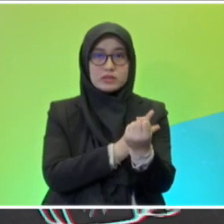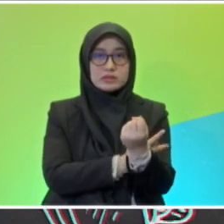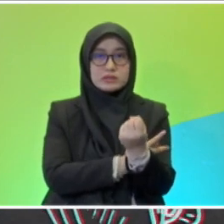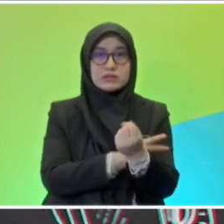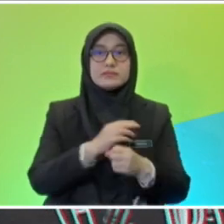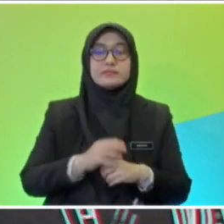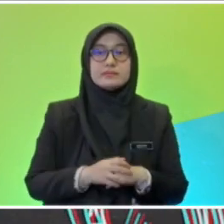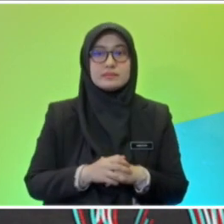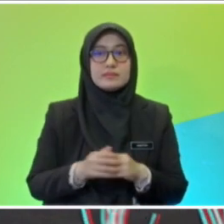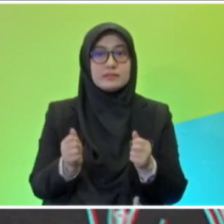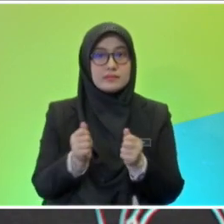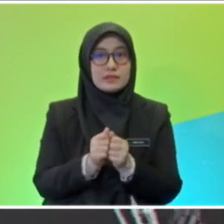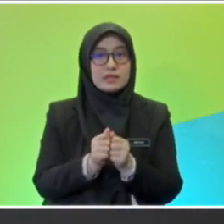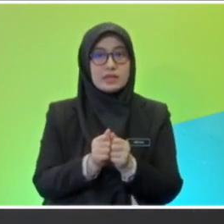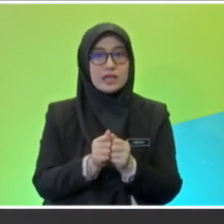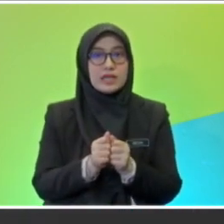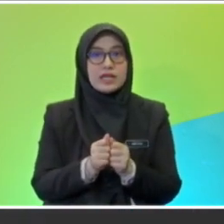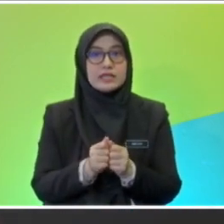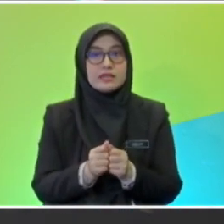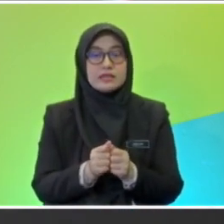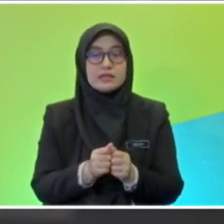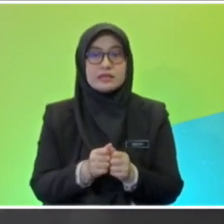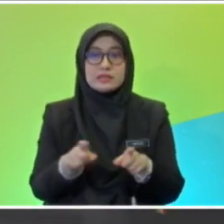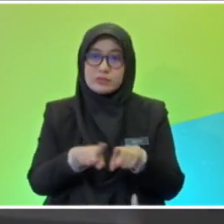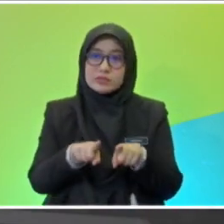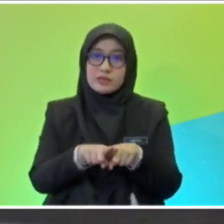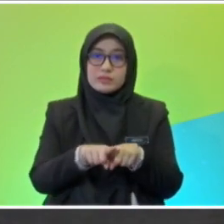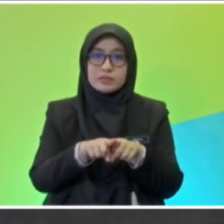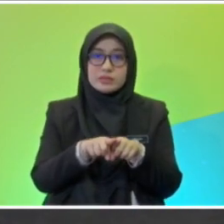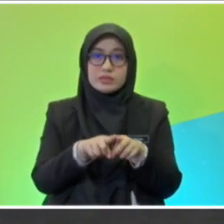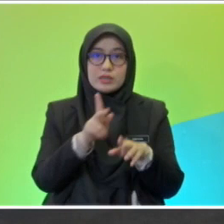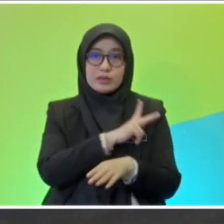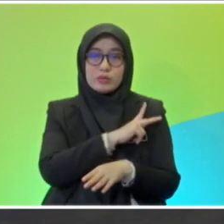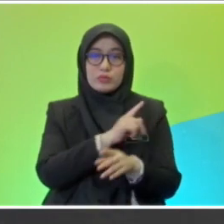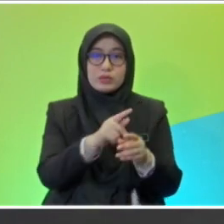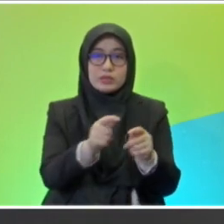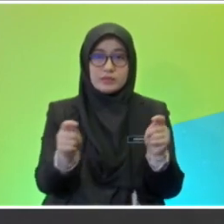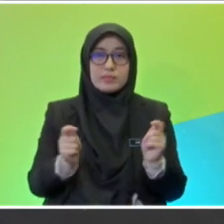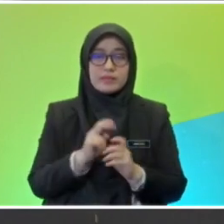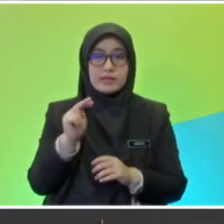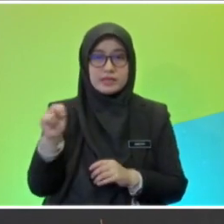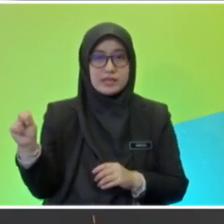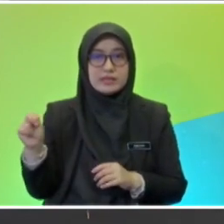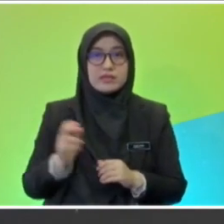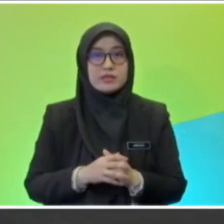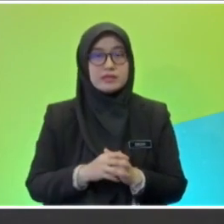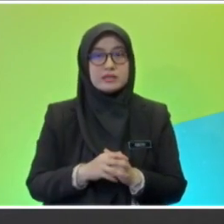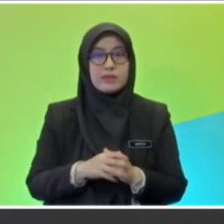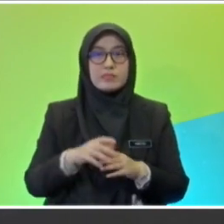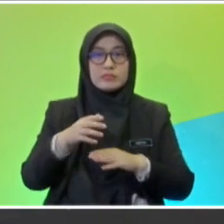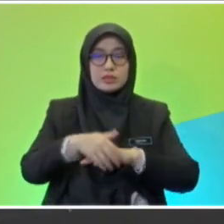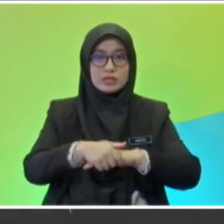menyeberangi pembesar tempatten Datuk klana British menggugat kewibawaan dan mencaba kedudukannya